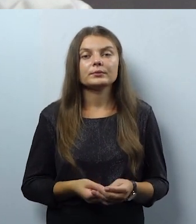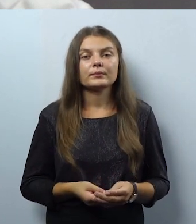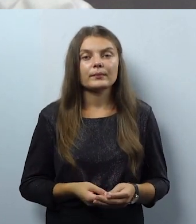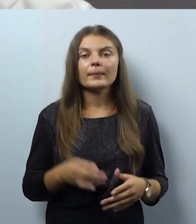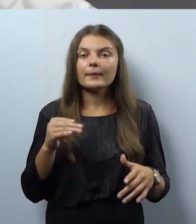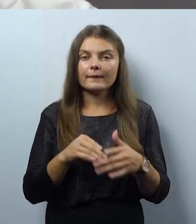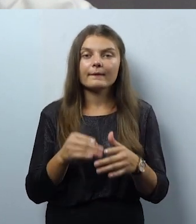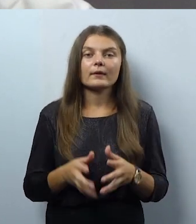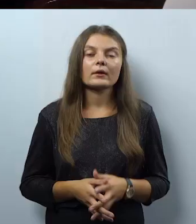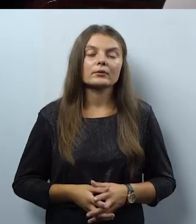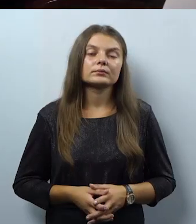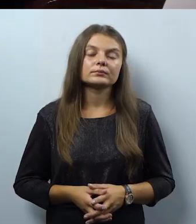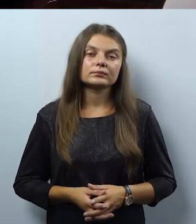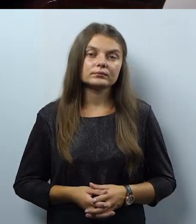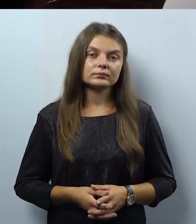приводить до її здорожчання.